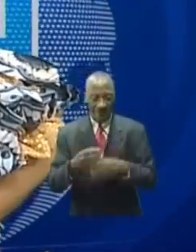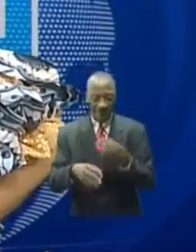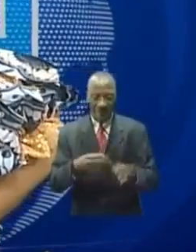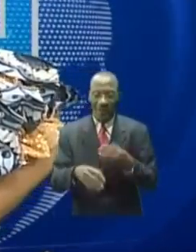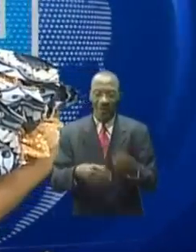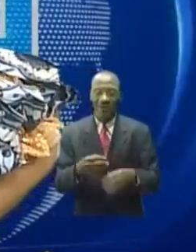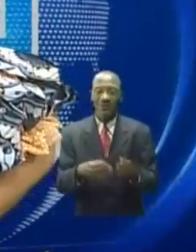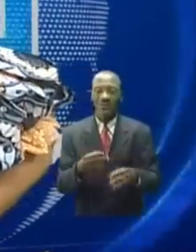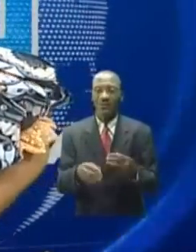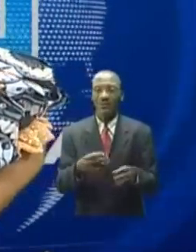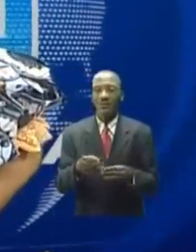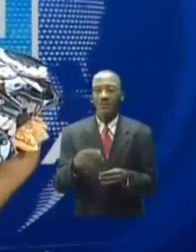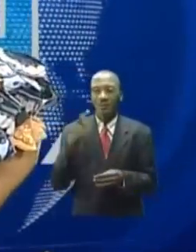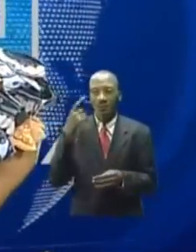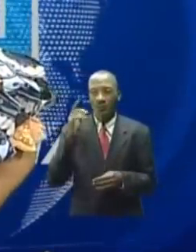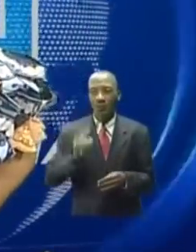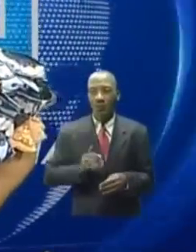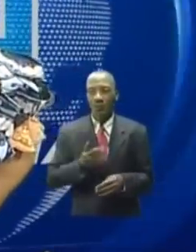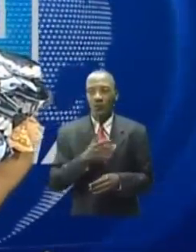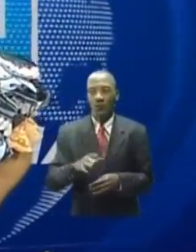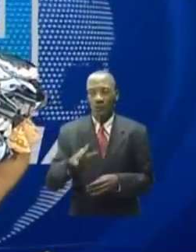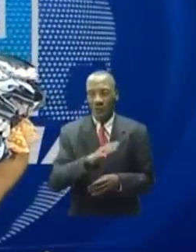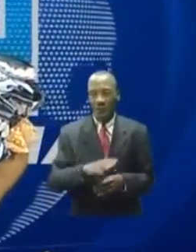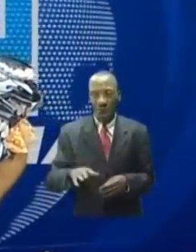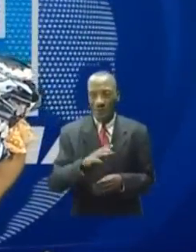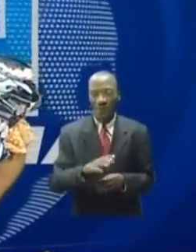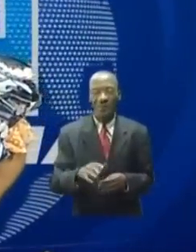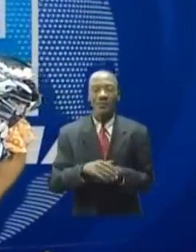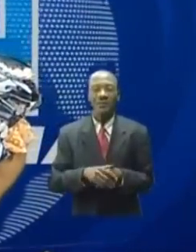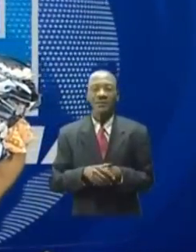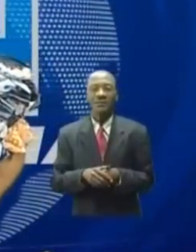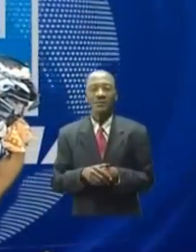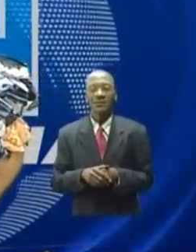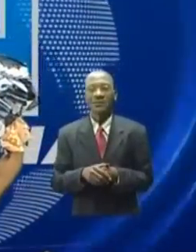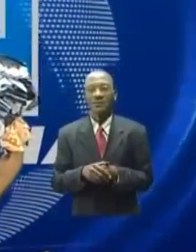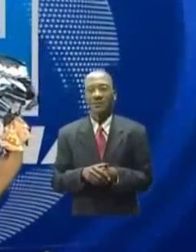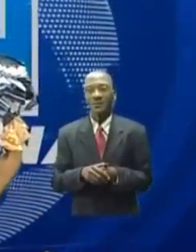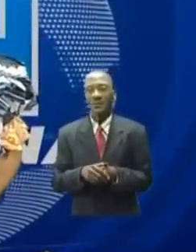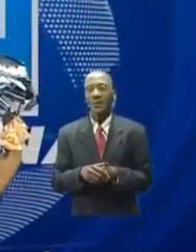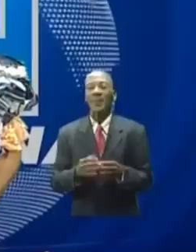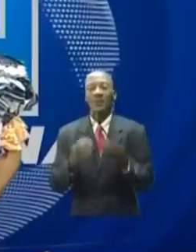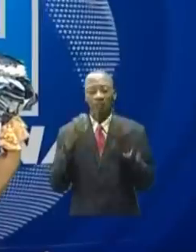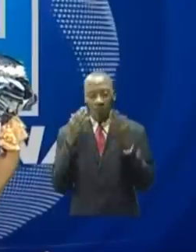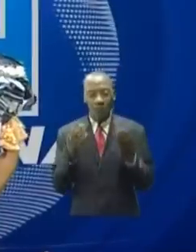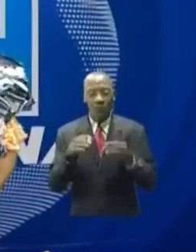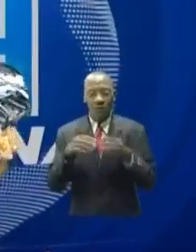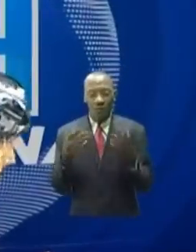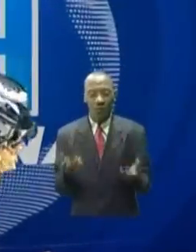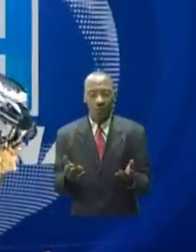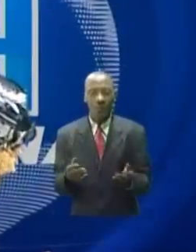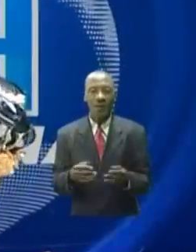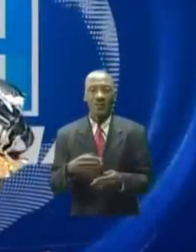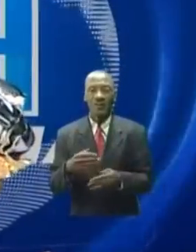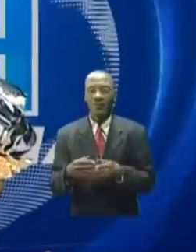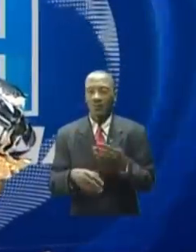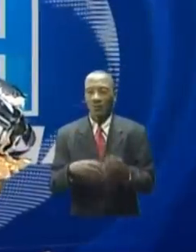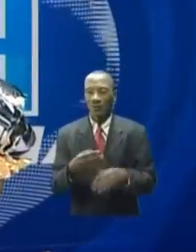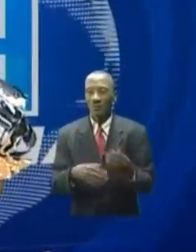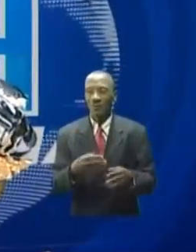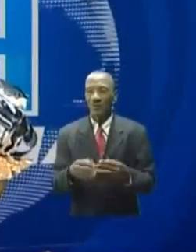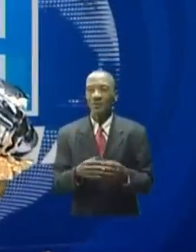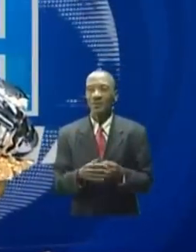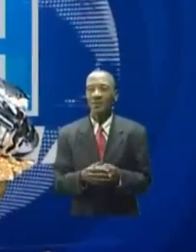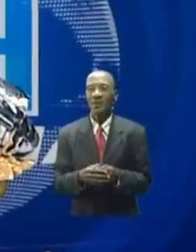Modeste Bahati des informations utiles sur le processus électoral qui vont lui permettre d'évaluer la faisabilité de l'envoi d'une